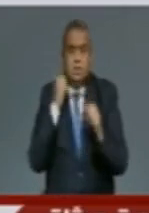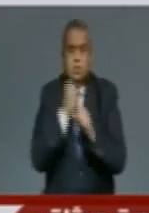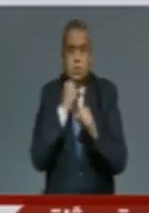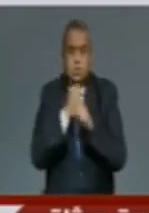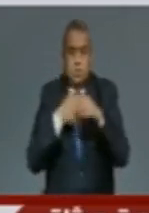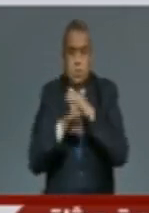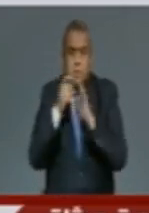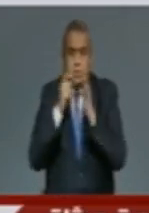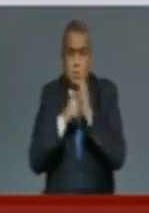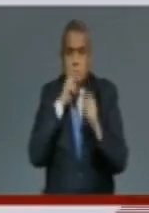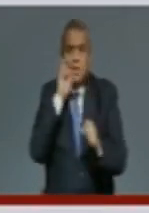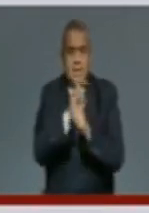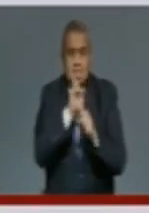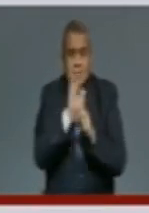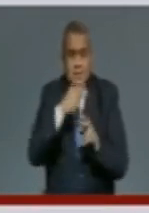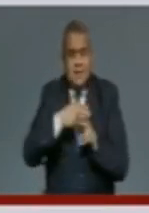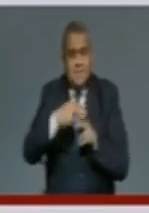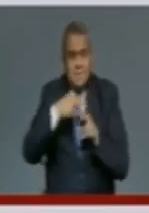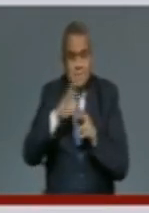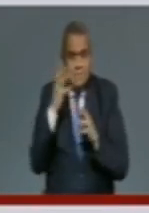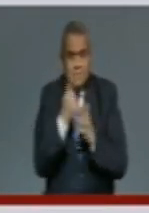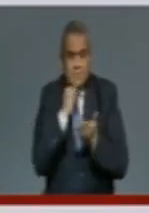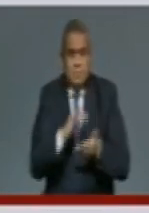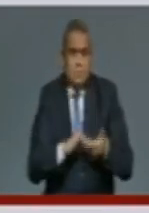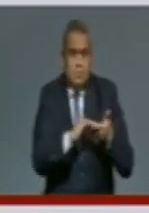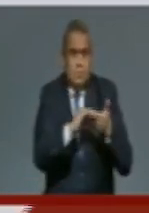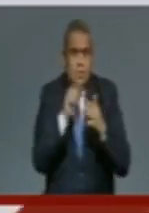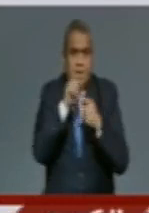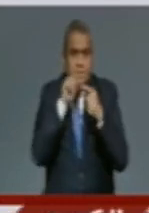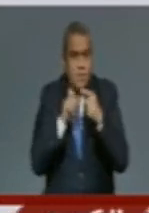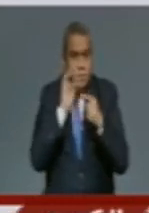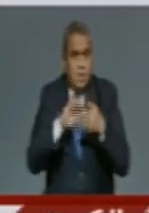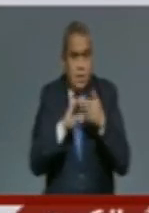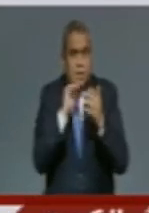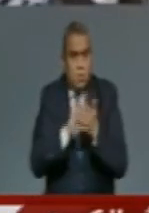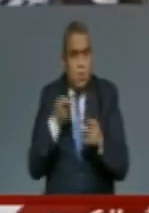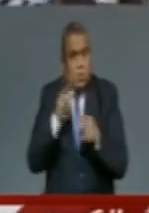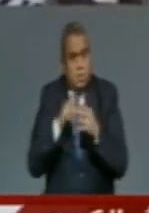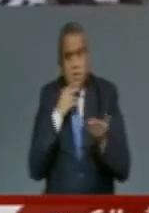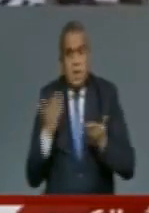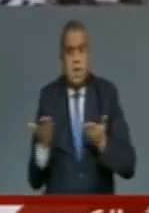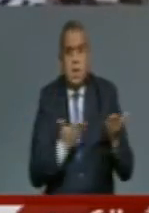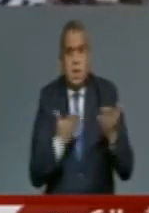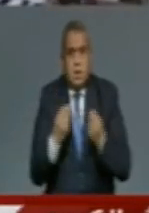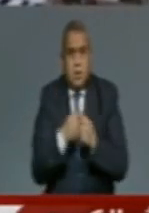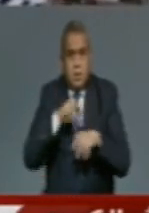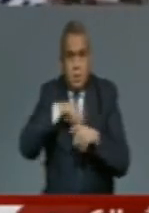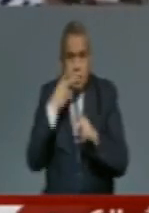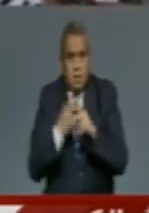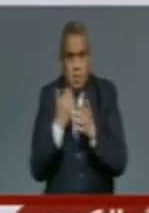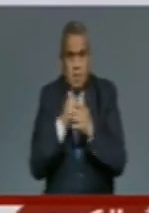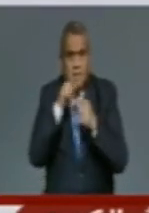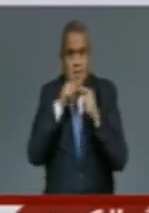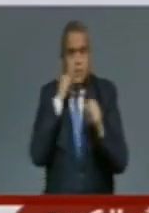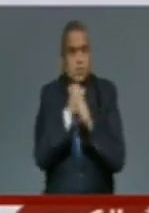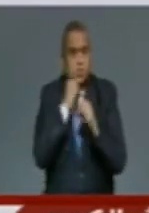الإقراض وتيسير نفاذ الدول النامية له، وكذلك تعزيز الحوار بينها وبين وكالات التصنيف الائتماني